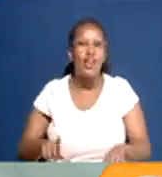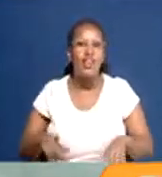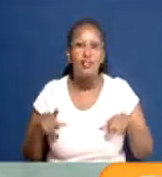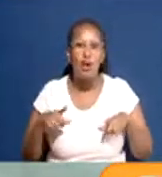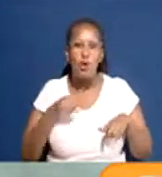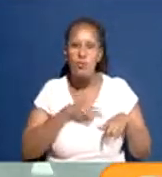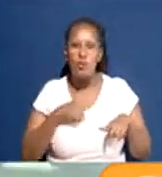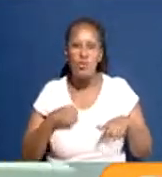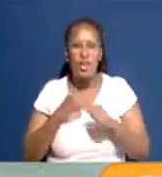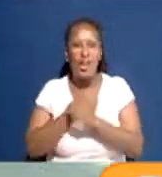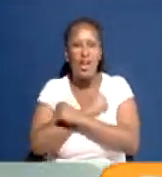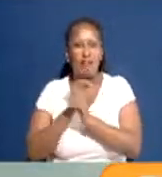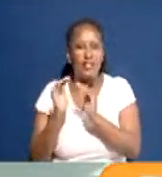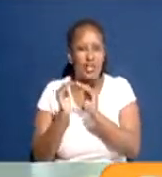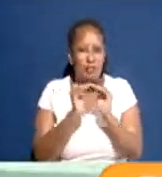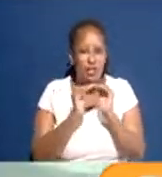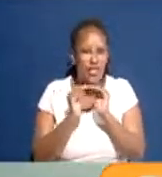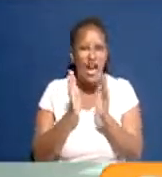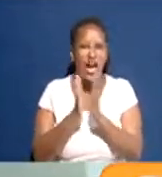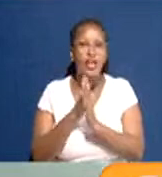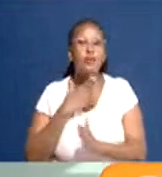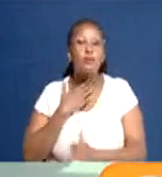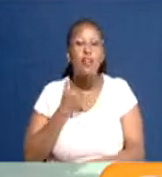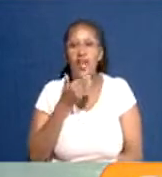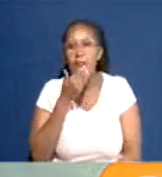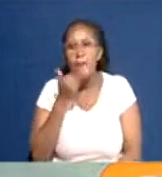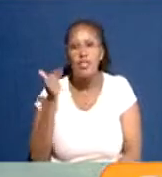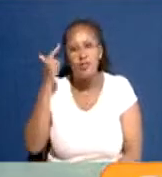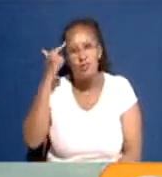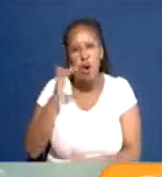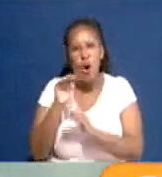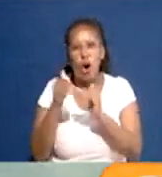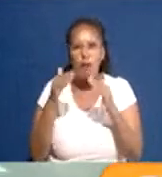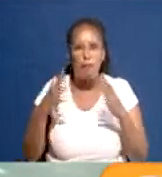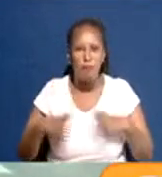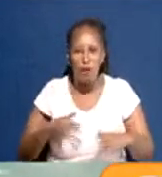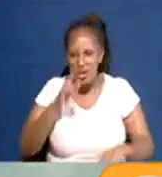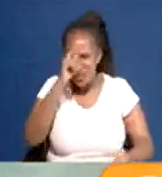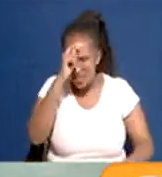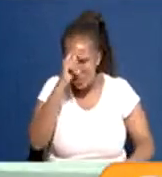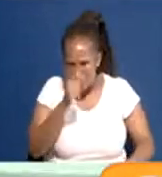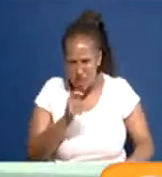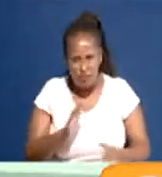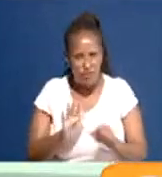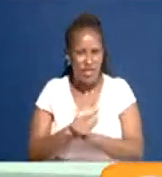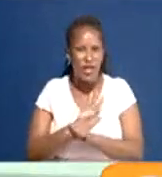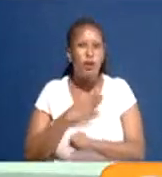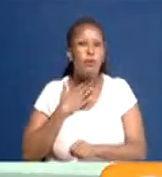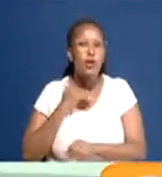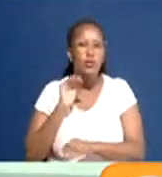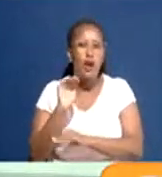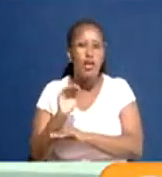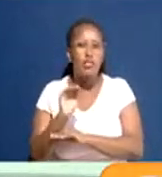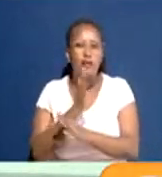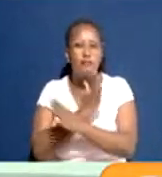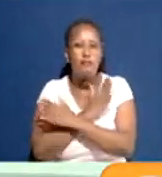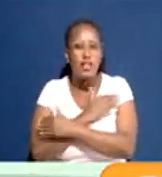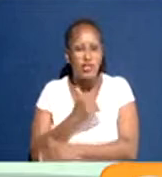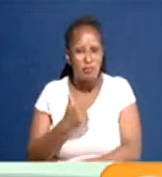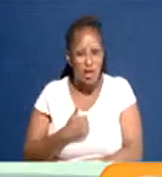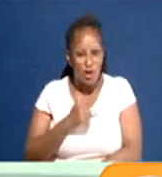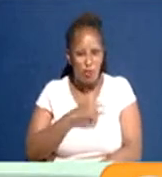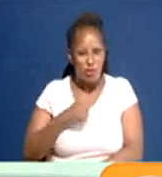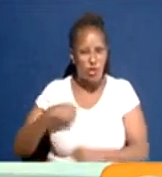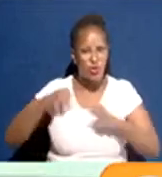are a democratic country and we want the best for everybody. Respectfully, I want to ask my friends,